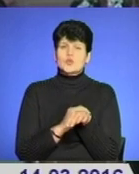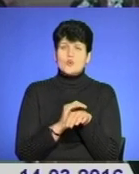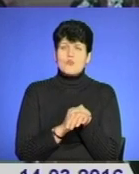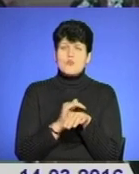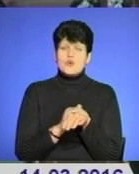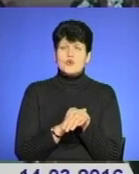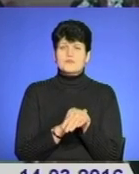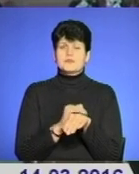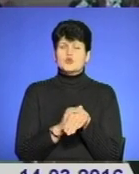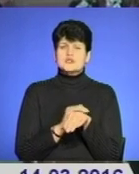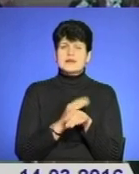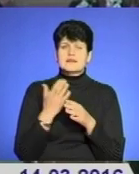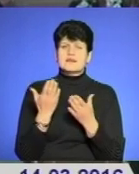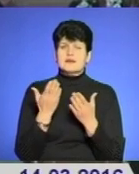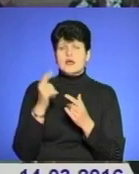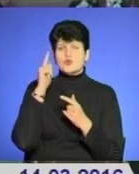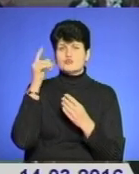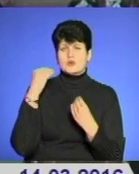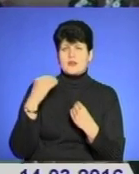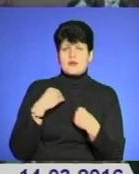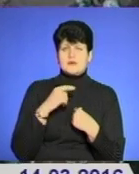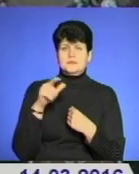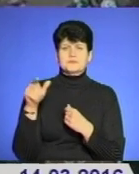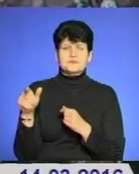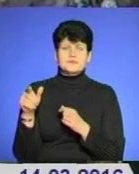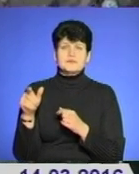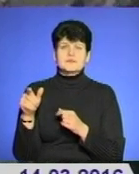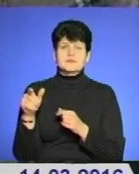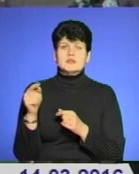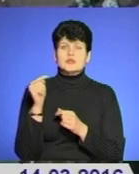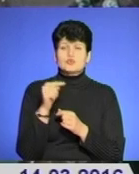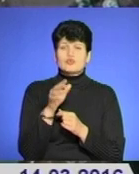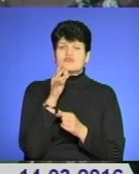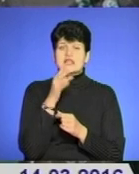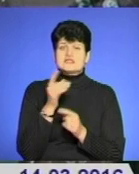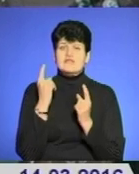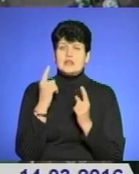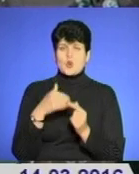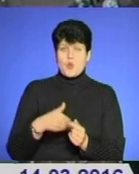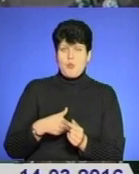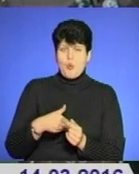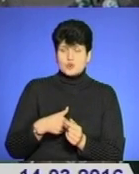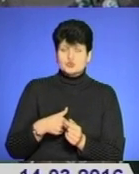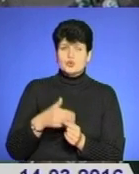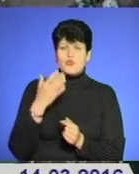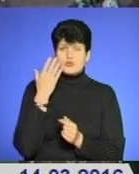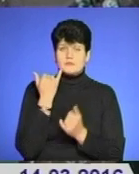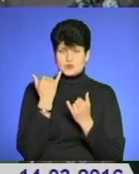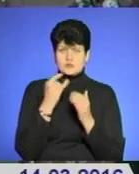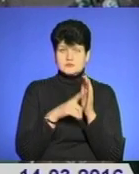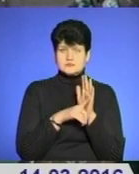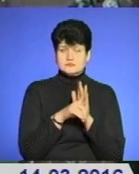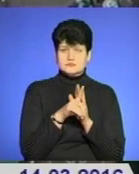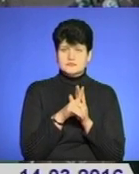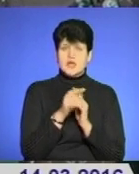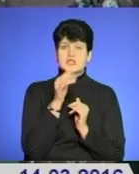це велике милосердя, яке Господь їм подає. І тому час Великого Посту, особливо, коли ми сьогодні в нього війшли,